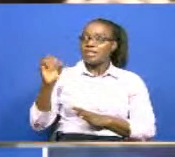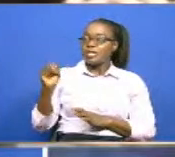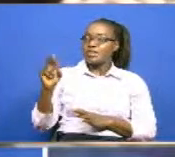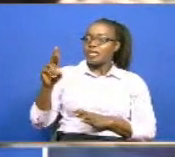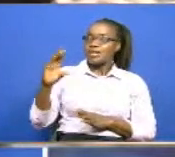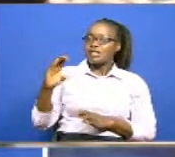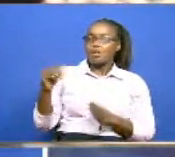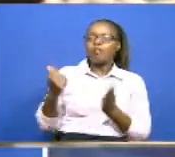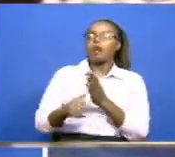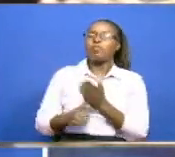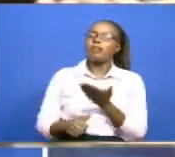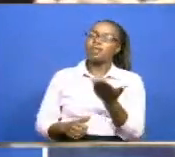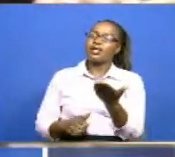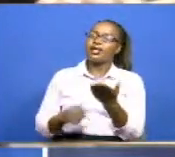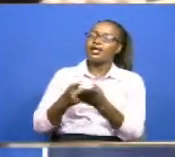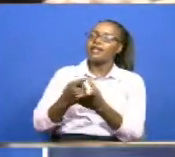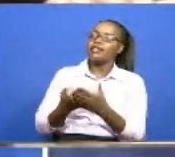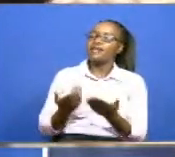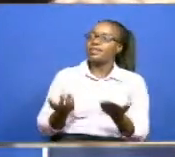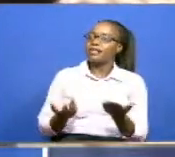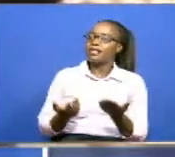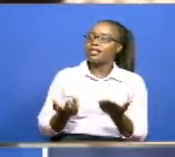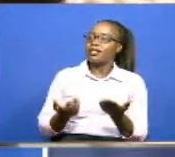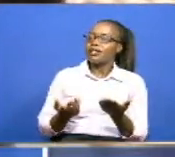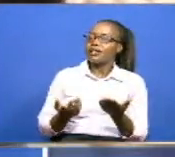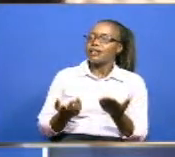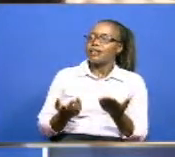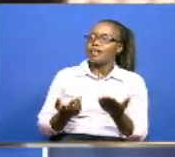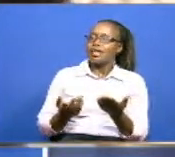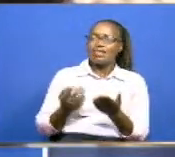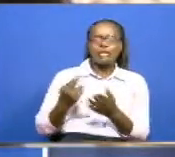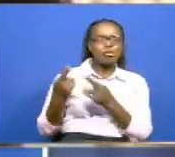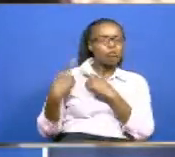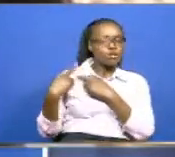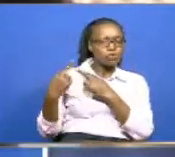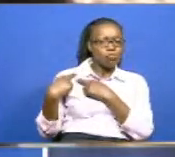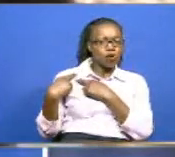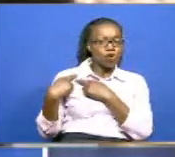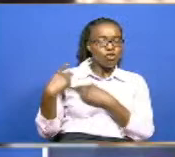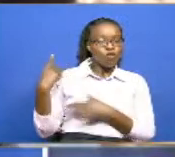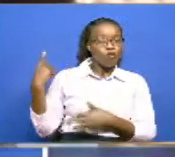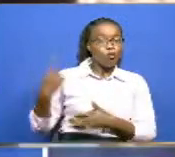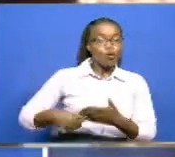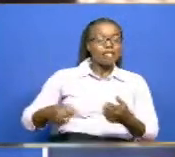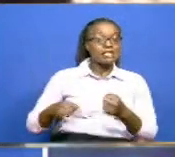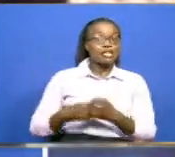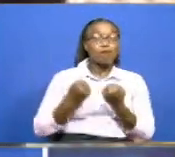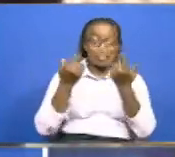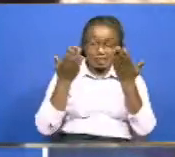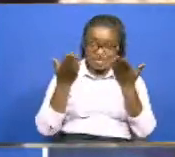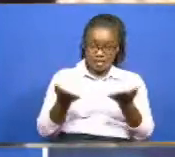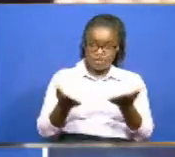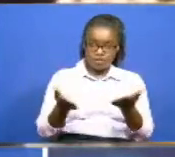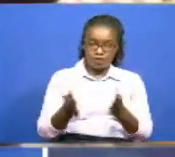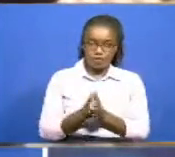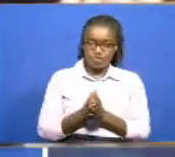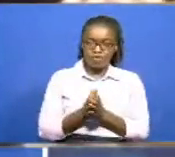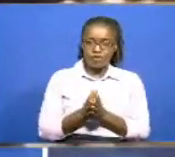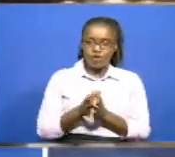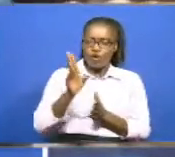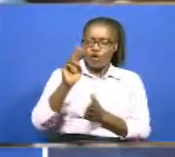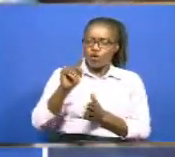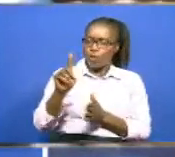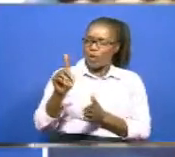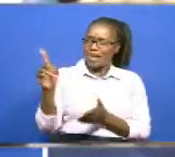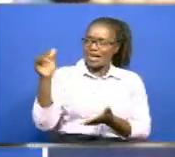obstacle, then they are solely responsible for what is happening. No one else,